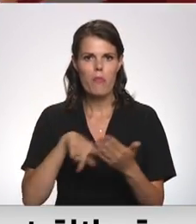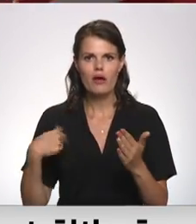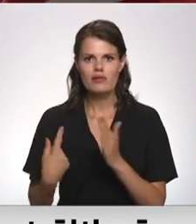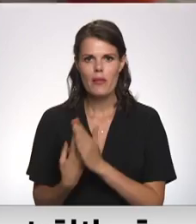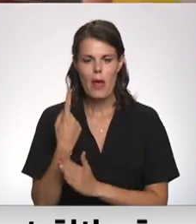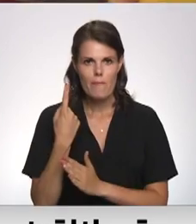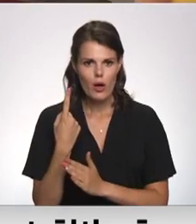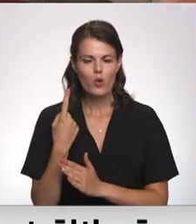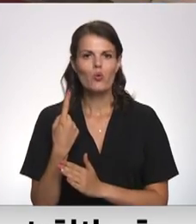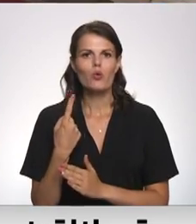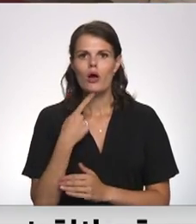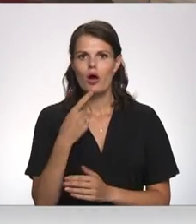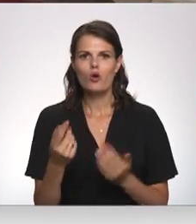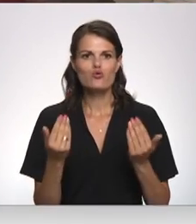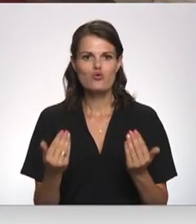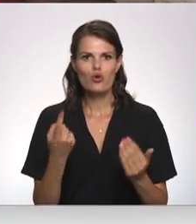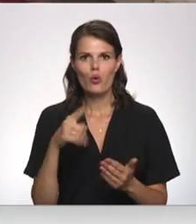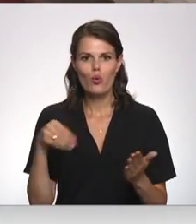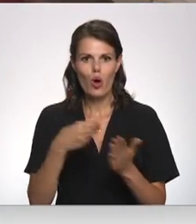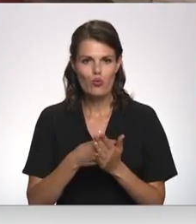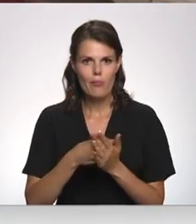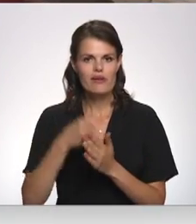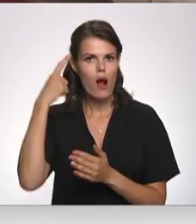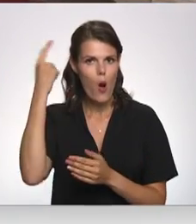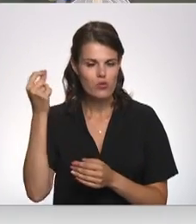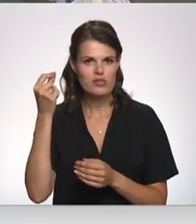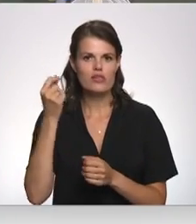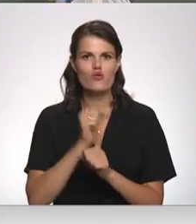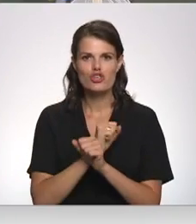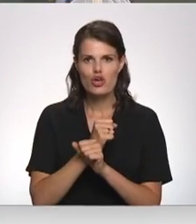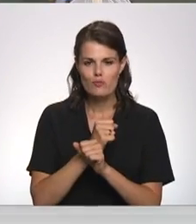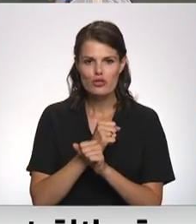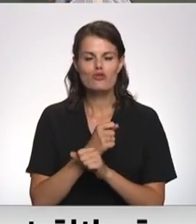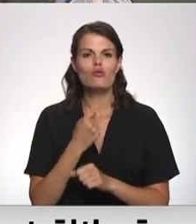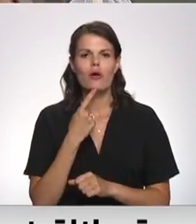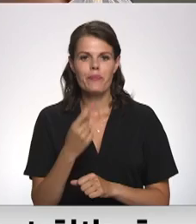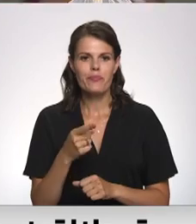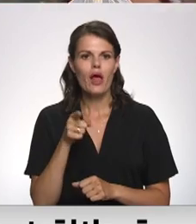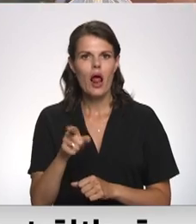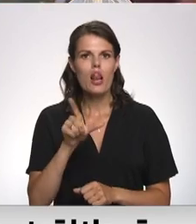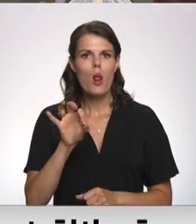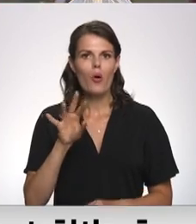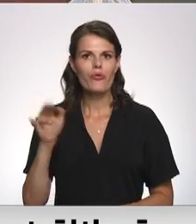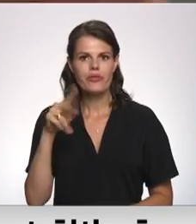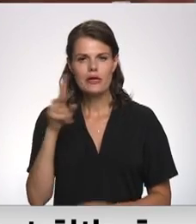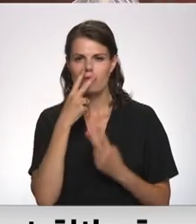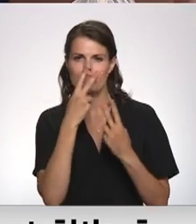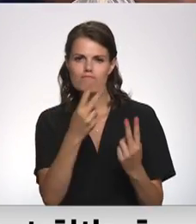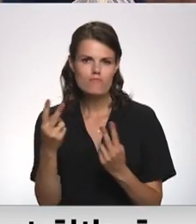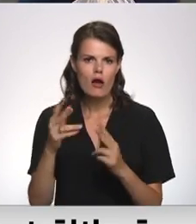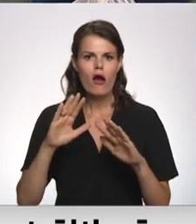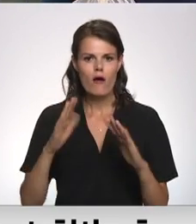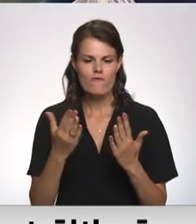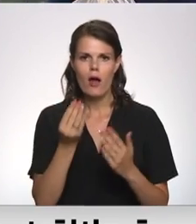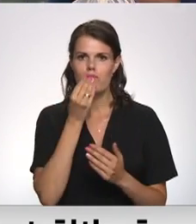Ko šodien nopirkāt? Austiņas, krimšlīšus. Leonīds ikdienā pievērš uzmanību tam, vai produkcija tirzniecības